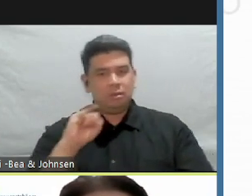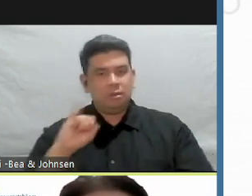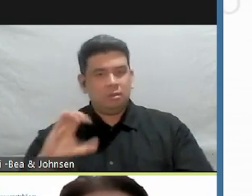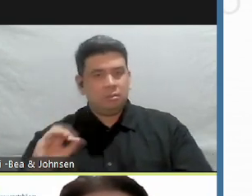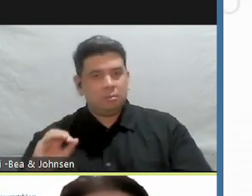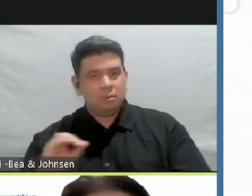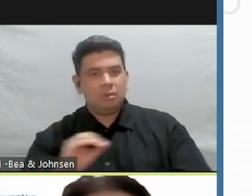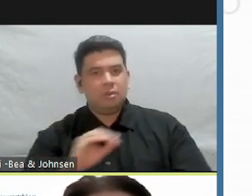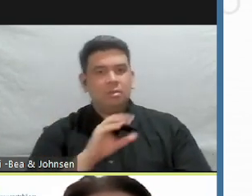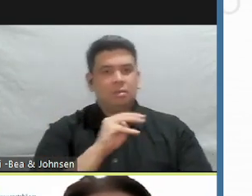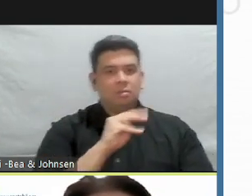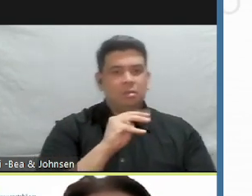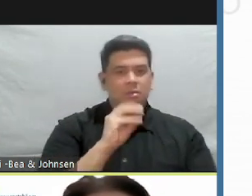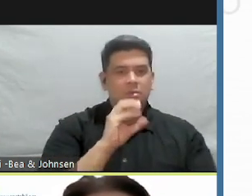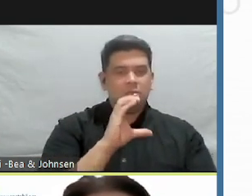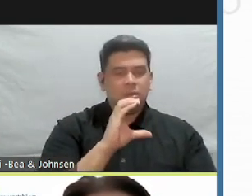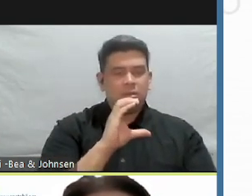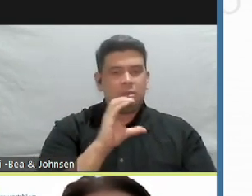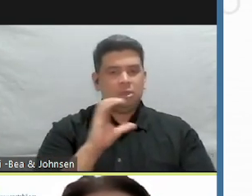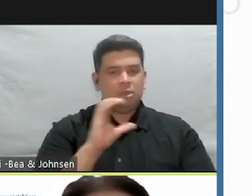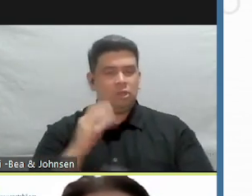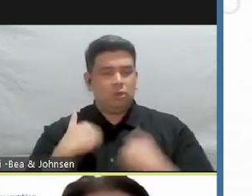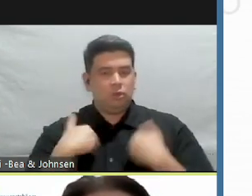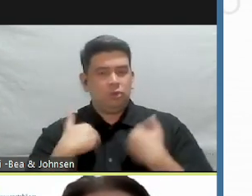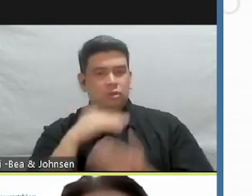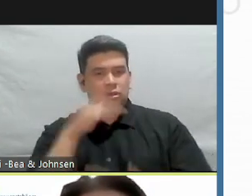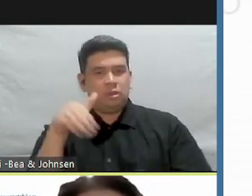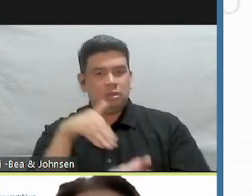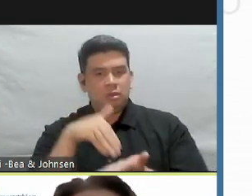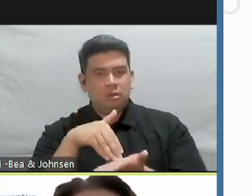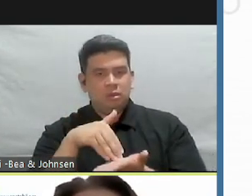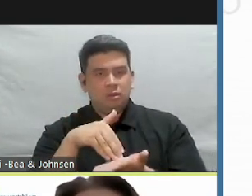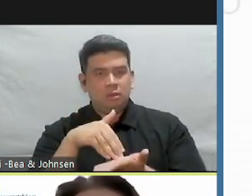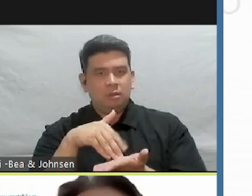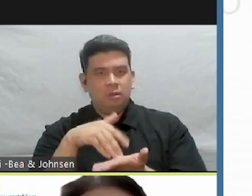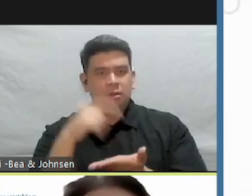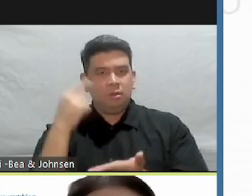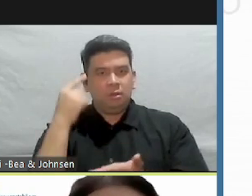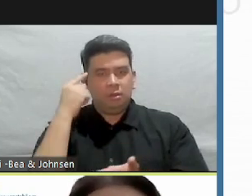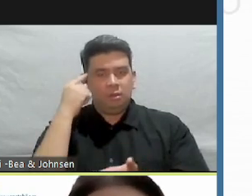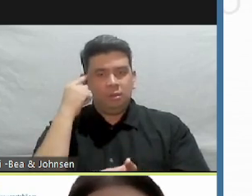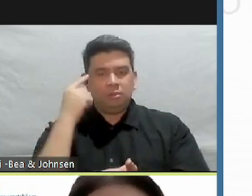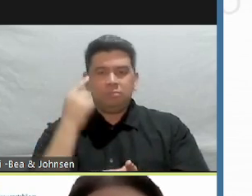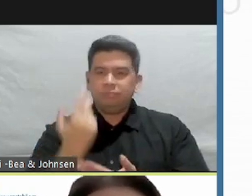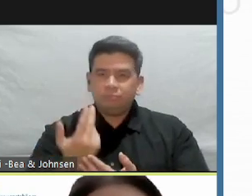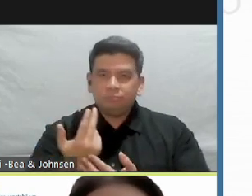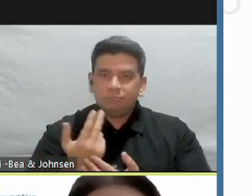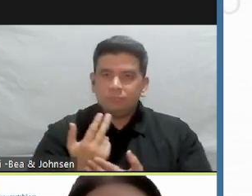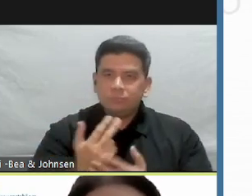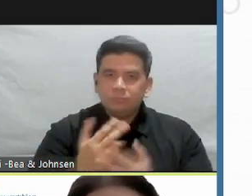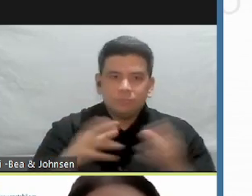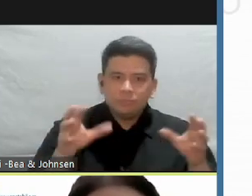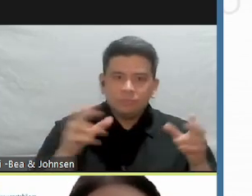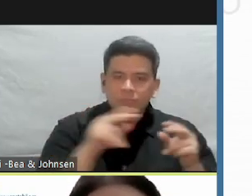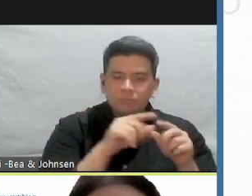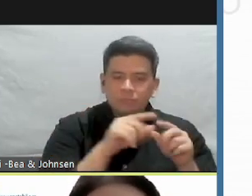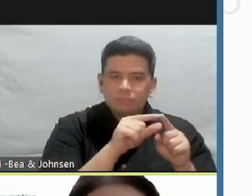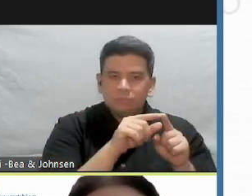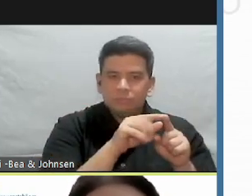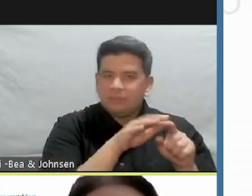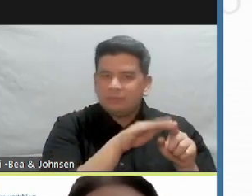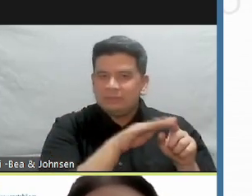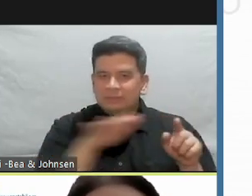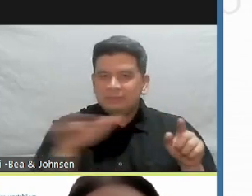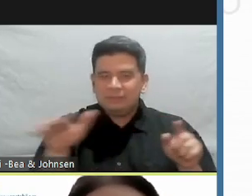MMSU Center for Iloco, hindi ko po mabuo, MMSU Center,